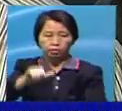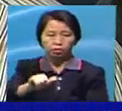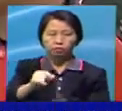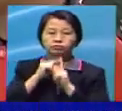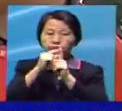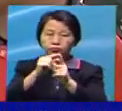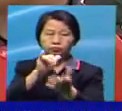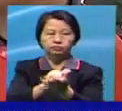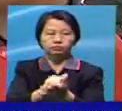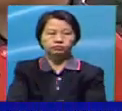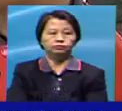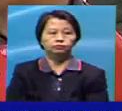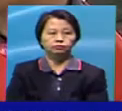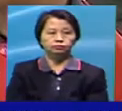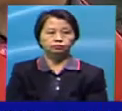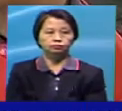kenyataan itu.